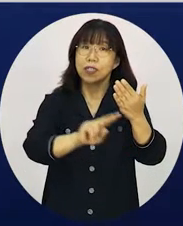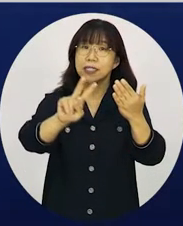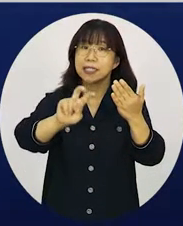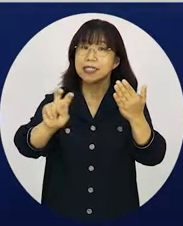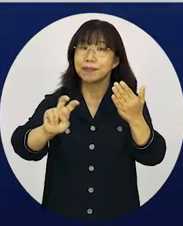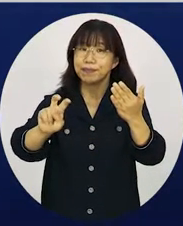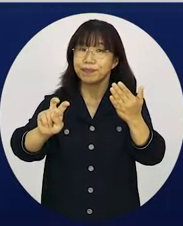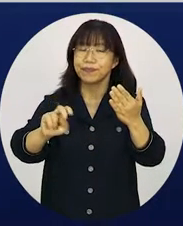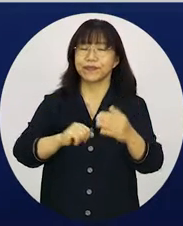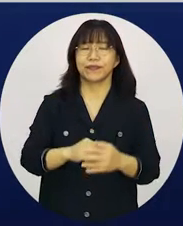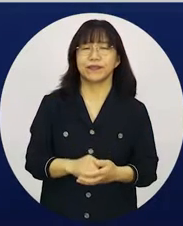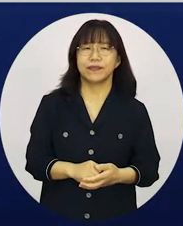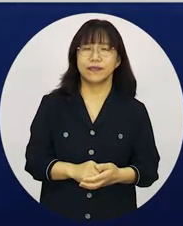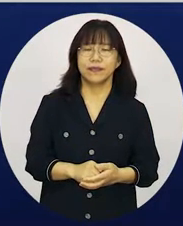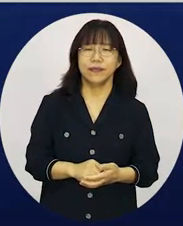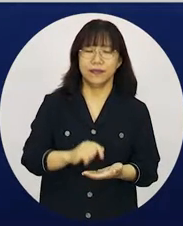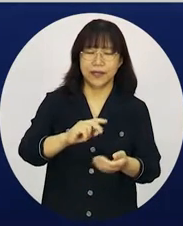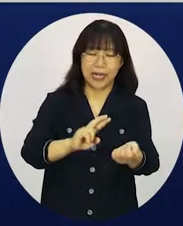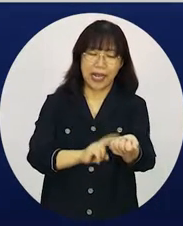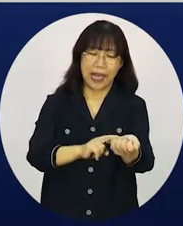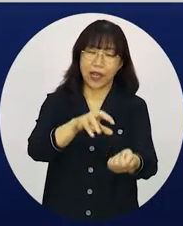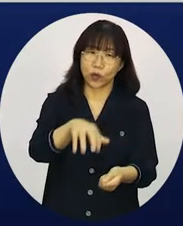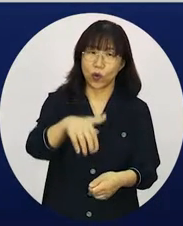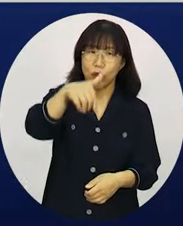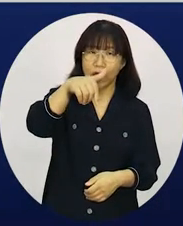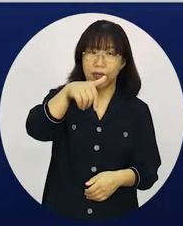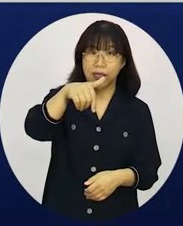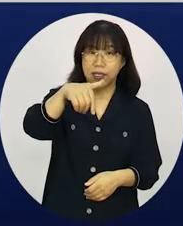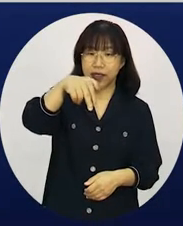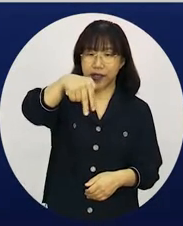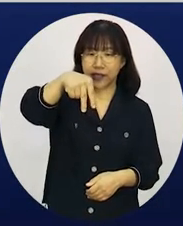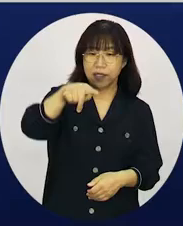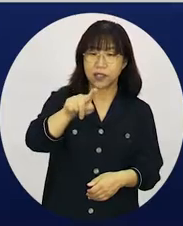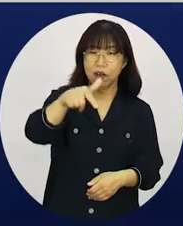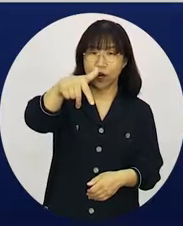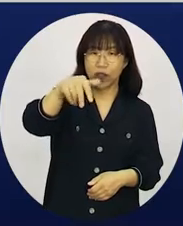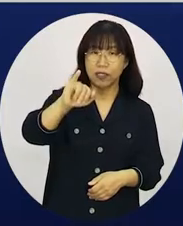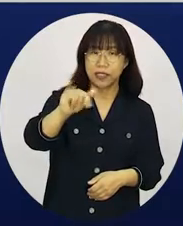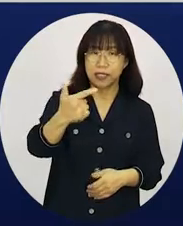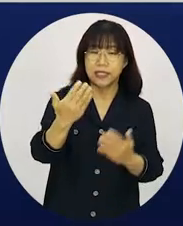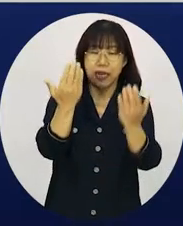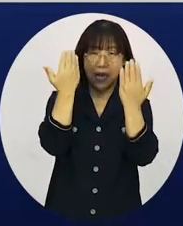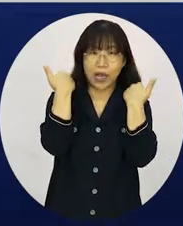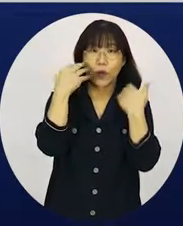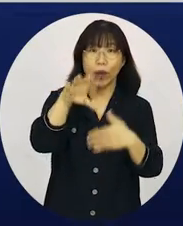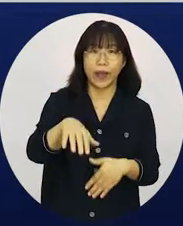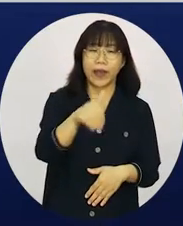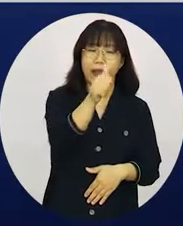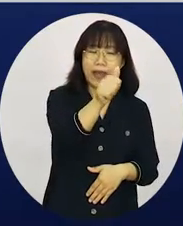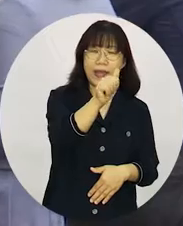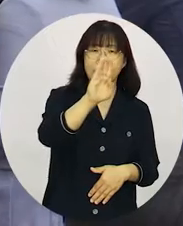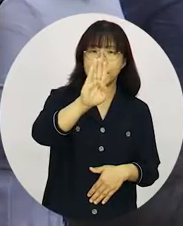지난 20일 가양동에 위치한 서울서진학교에서 에이블 체험존 개관식이 개최됐습니다